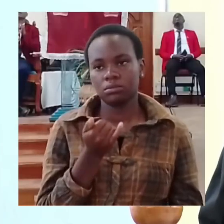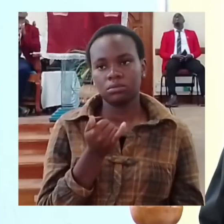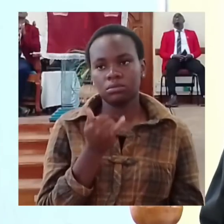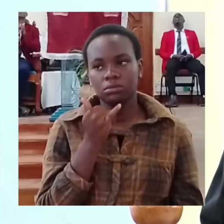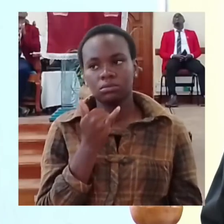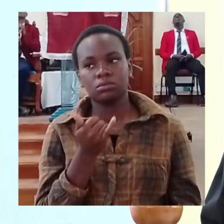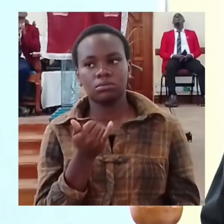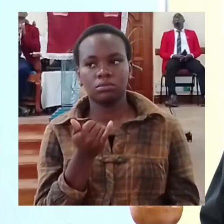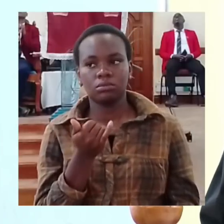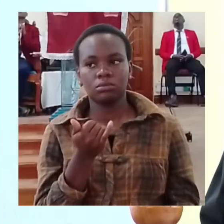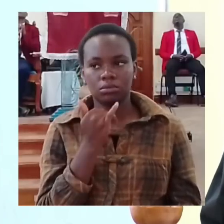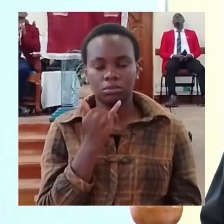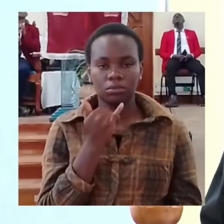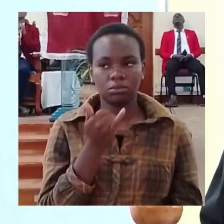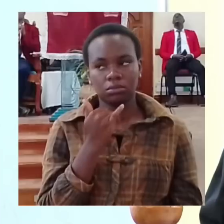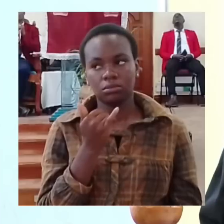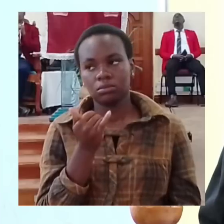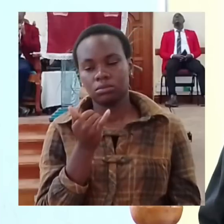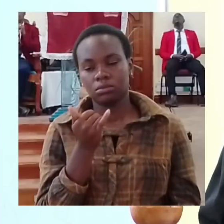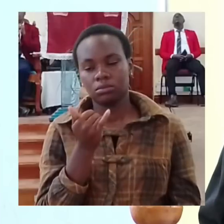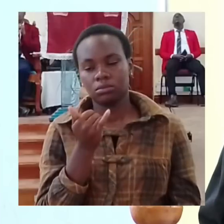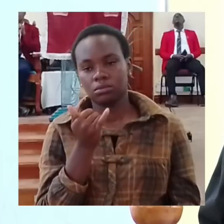njĩkaga